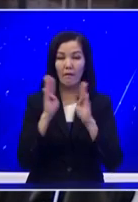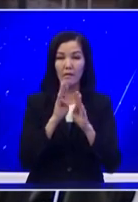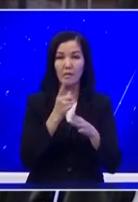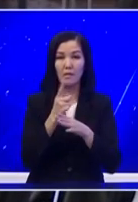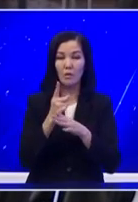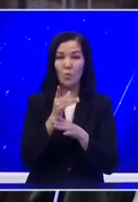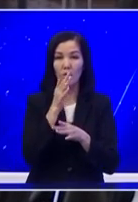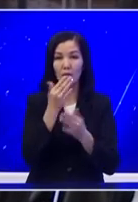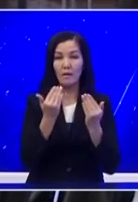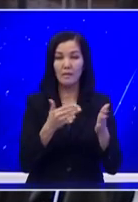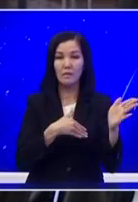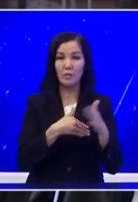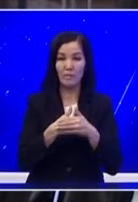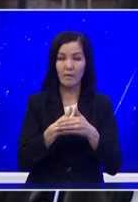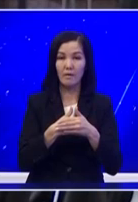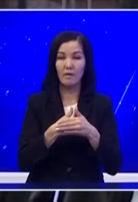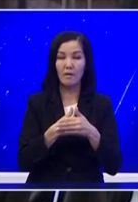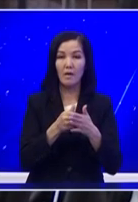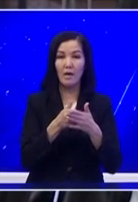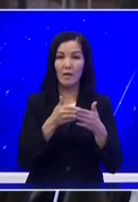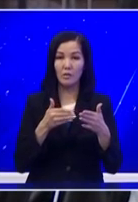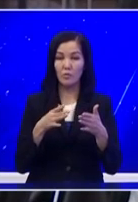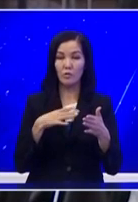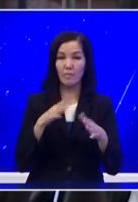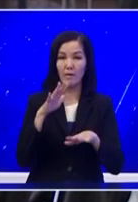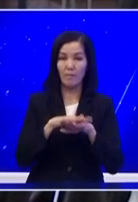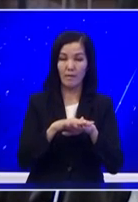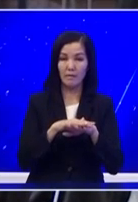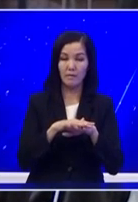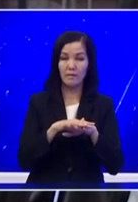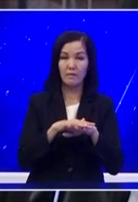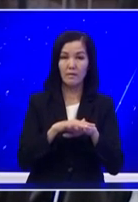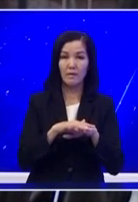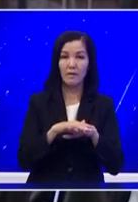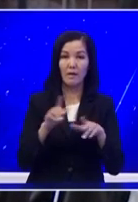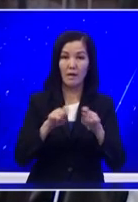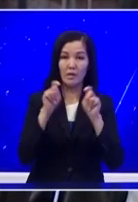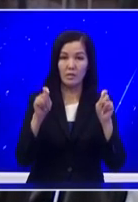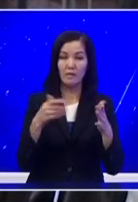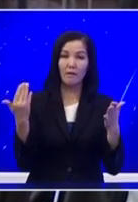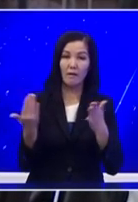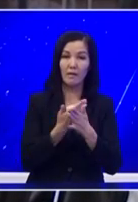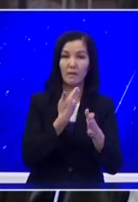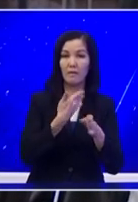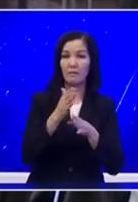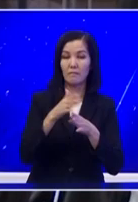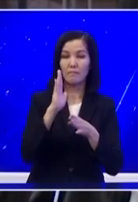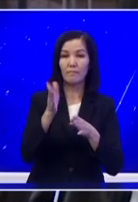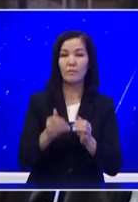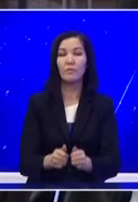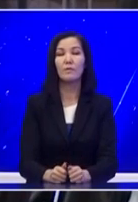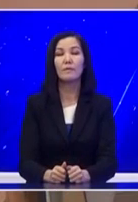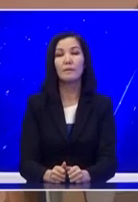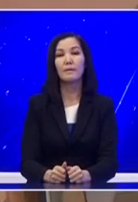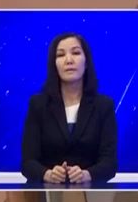қазір жабық тұрмыз, бірақ отсрочка беріп қойды жаңа банктардан. Ашылған кейін бұйыртса бәрі